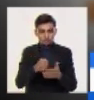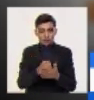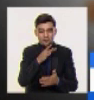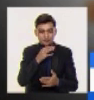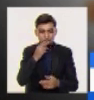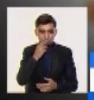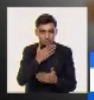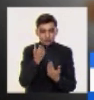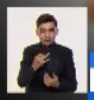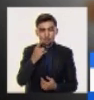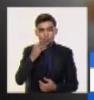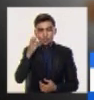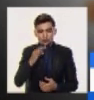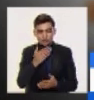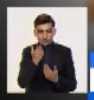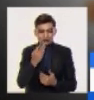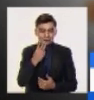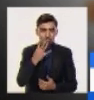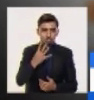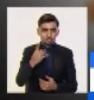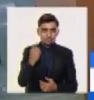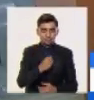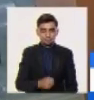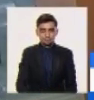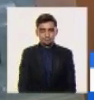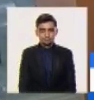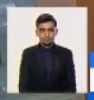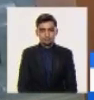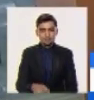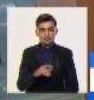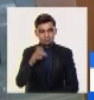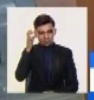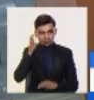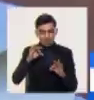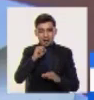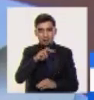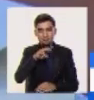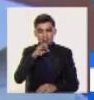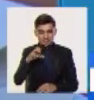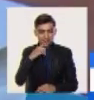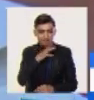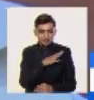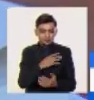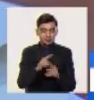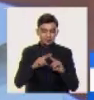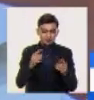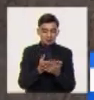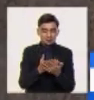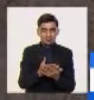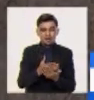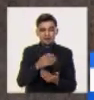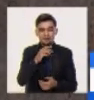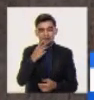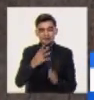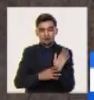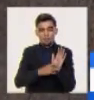не 100% запах чувствую по сравнению с ранее. Профессор медицины Алмаз Шарман говорит, что обычно у 90% людей